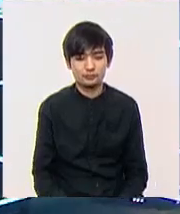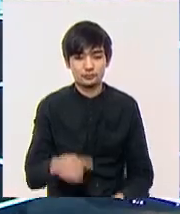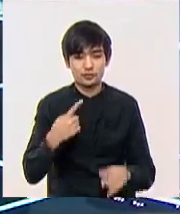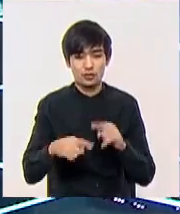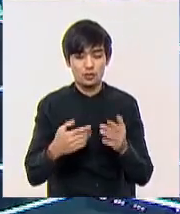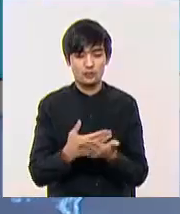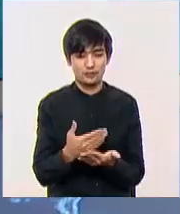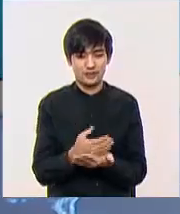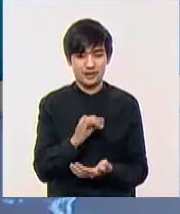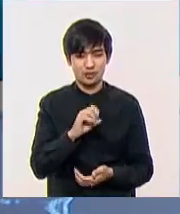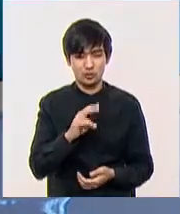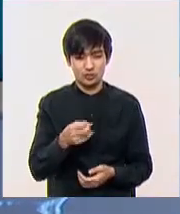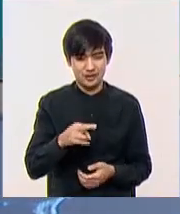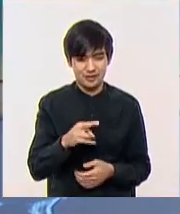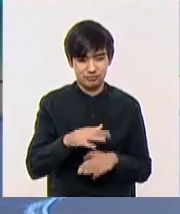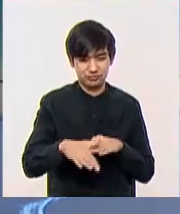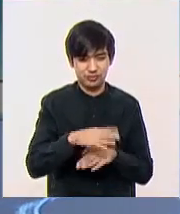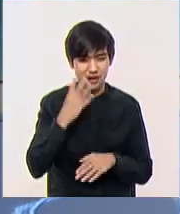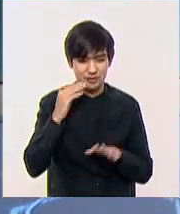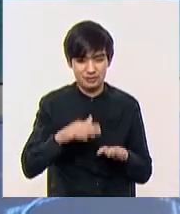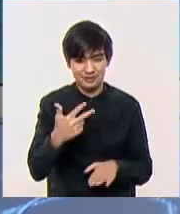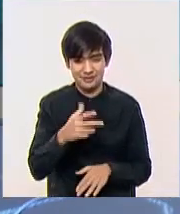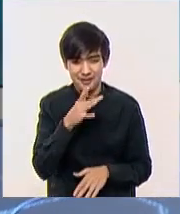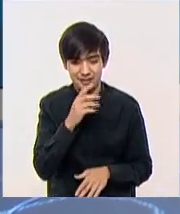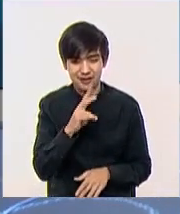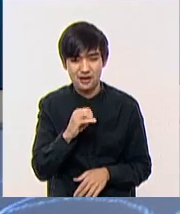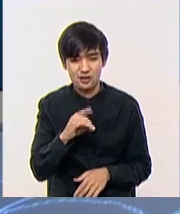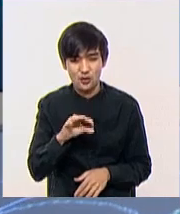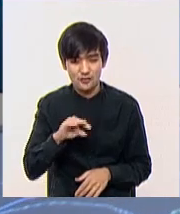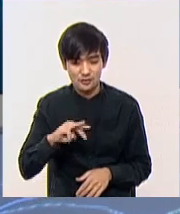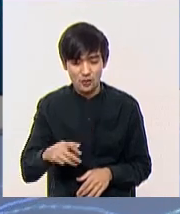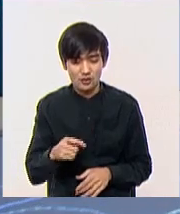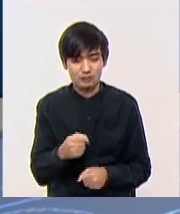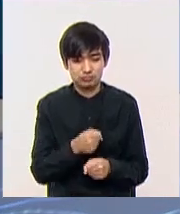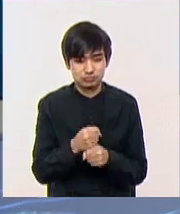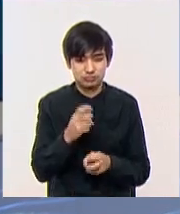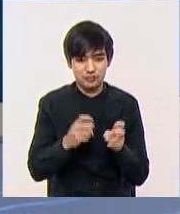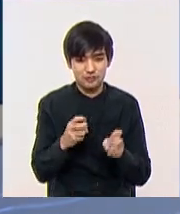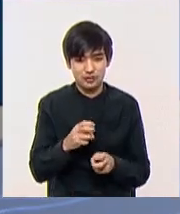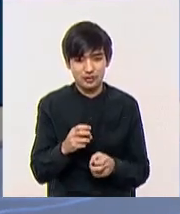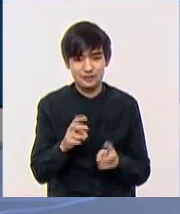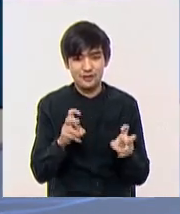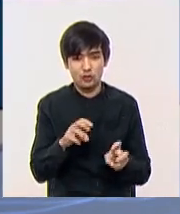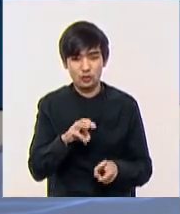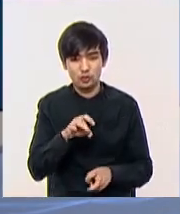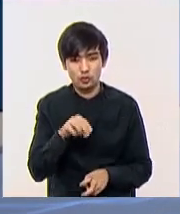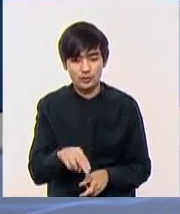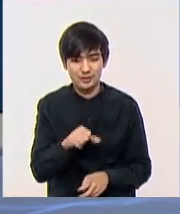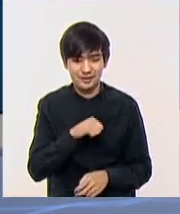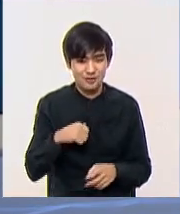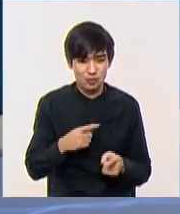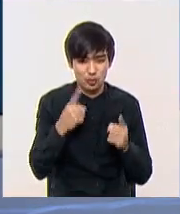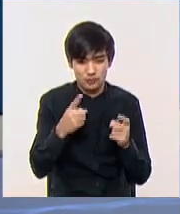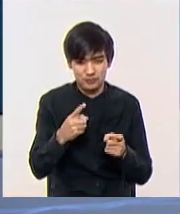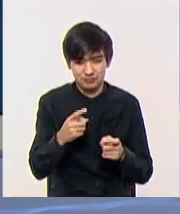К другим новостям. В индустриальной зоне Алматы к 30-летию независимости заработал завод по производству труб. В запуске самого крупного